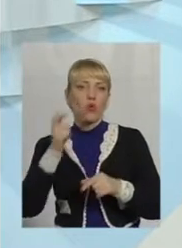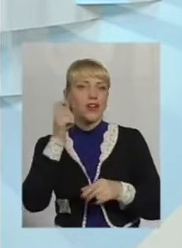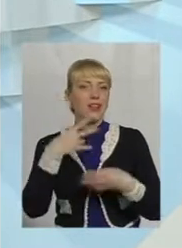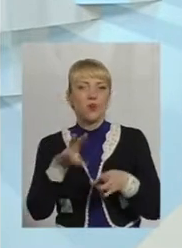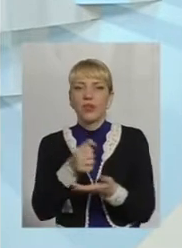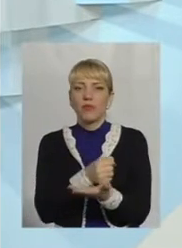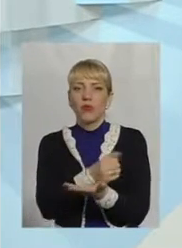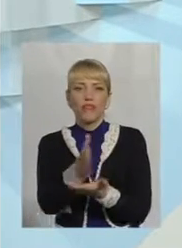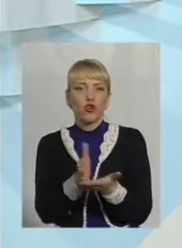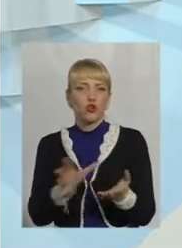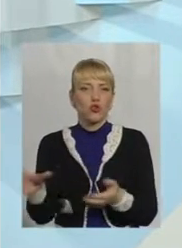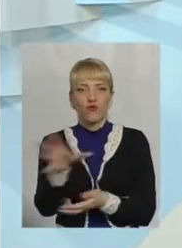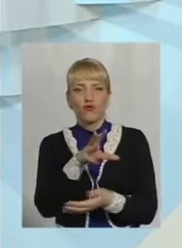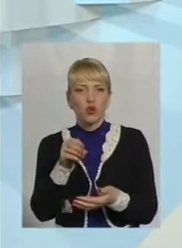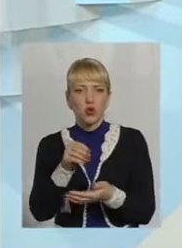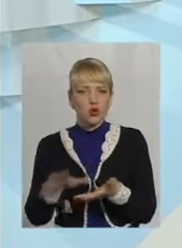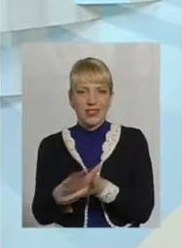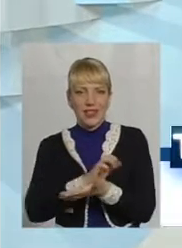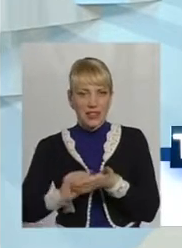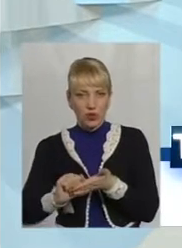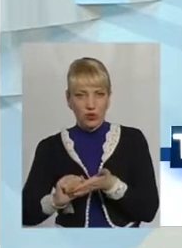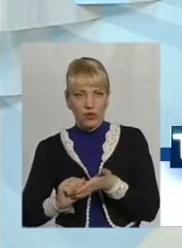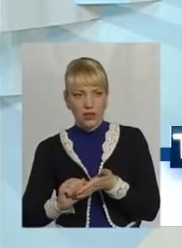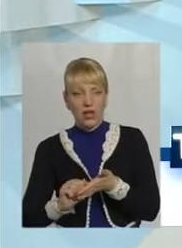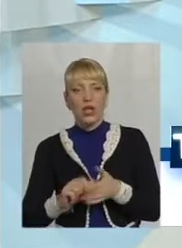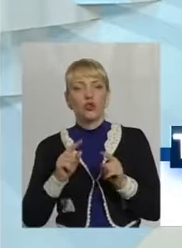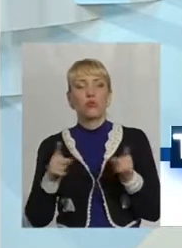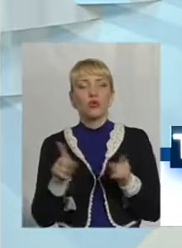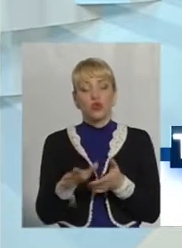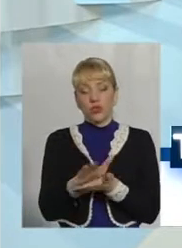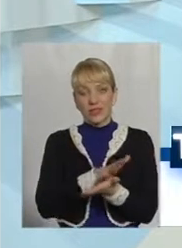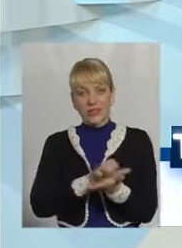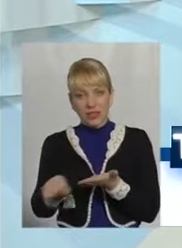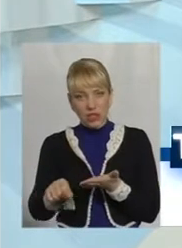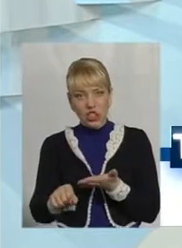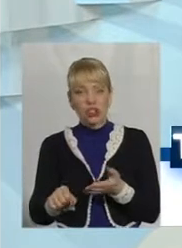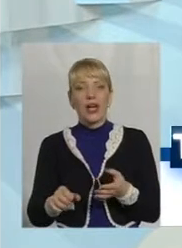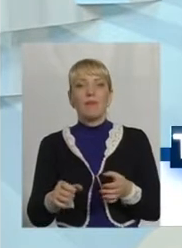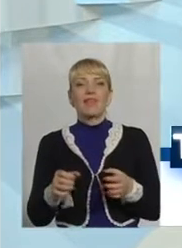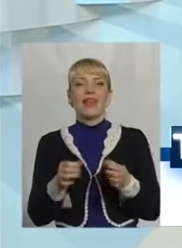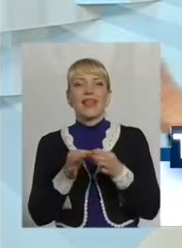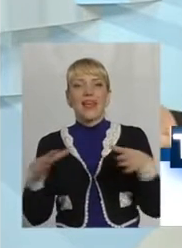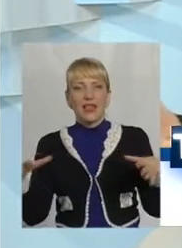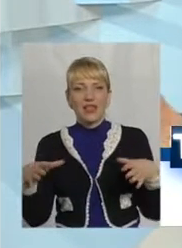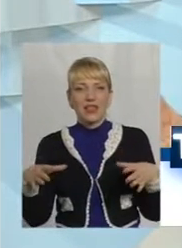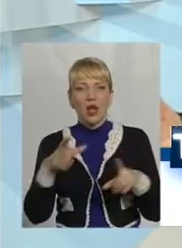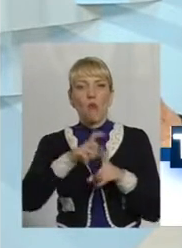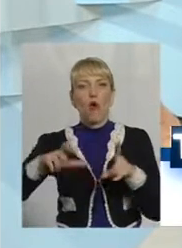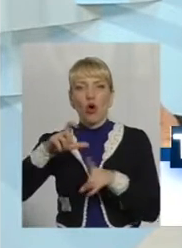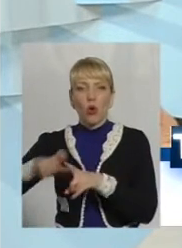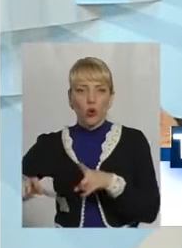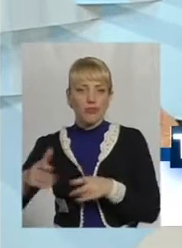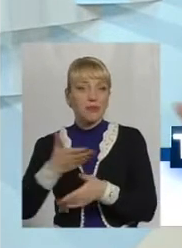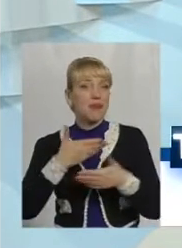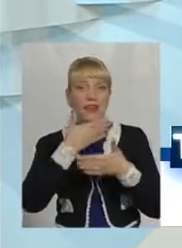інфраструктуру стратегічних наступальних озброєнь, тому що знищивши ядерні боєголовки, тим самим ми